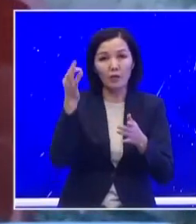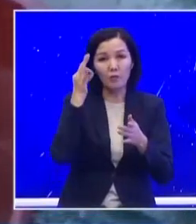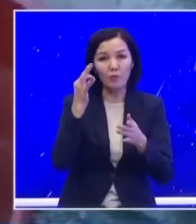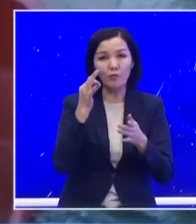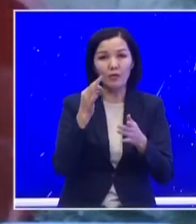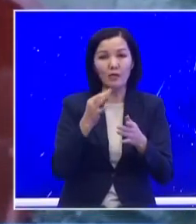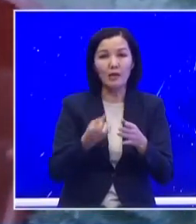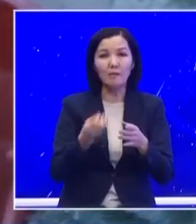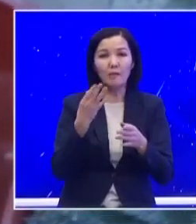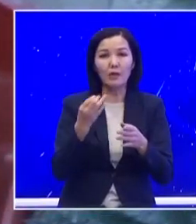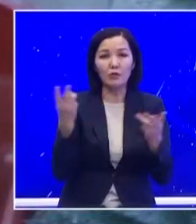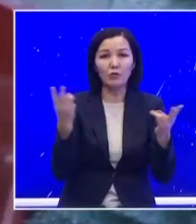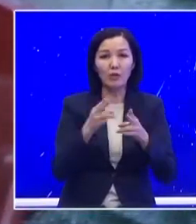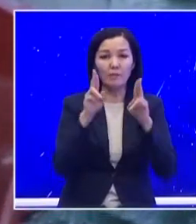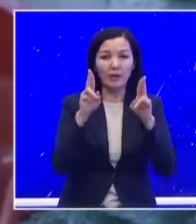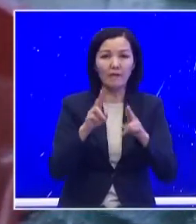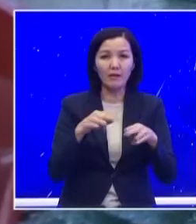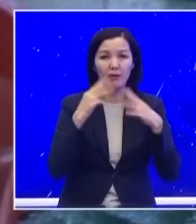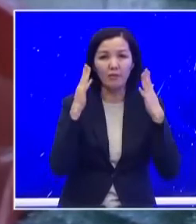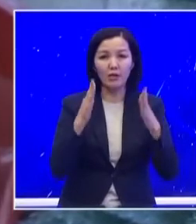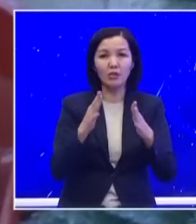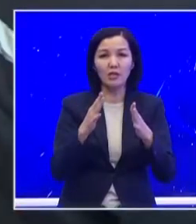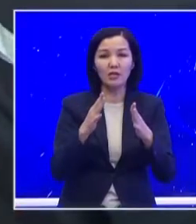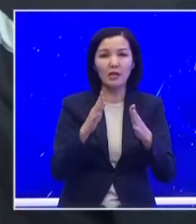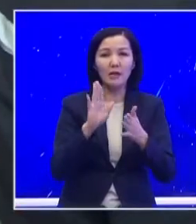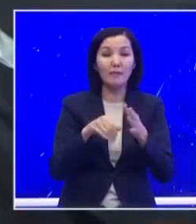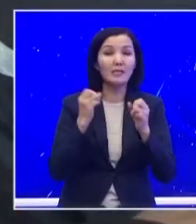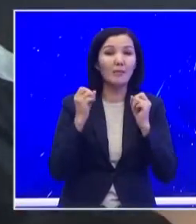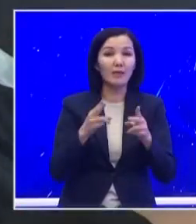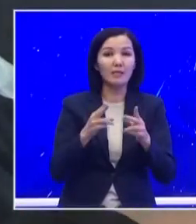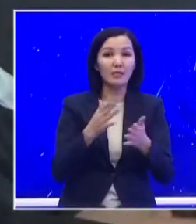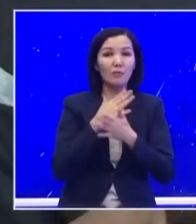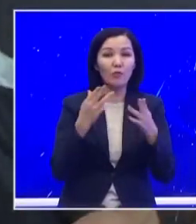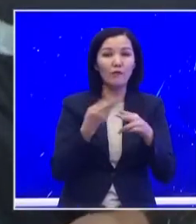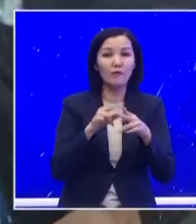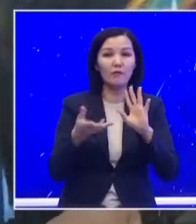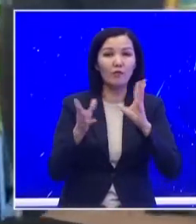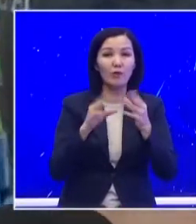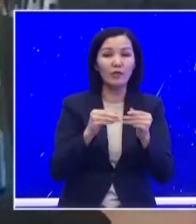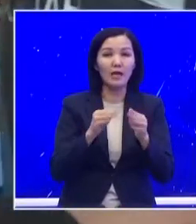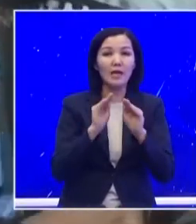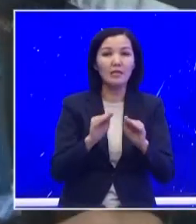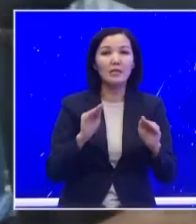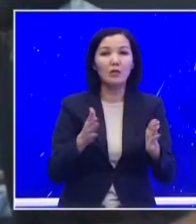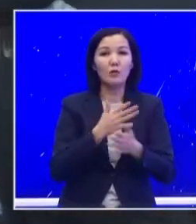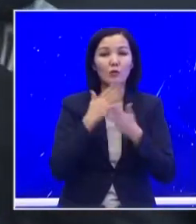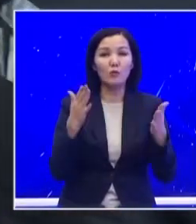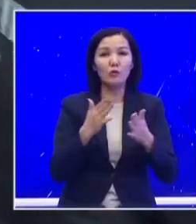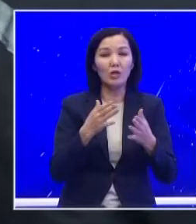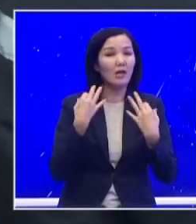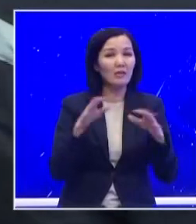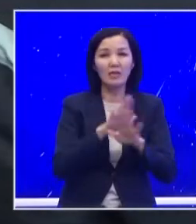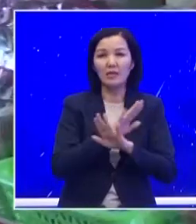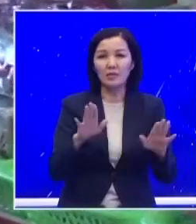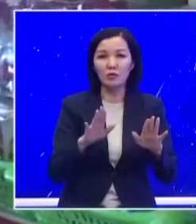любая пиротехника нуждается в правильном обращении и соблюдении правил безопасности. Более всего это касается детей. Лучше не разрешать